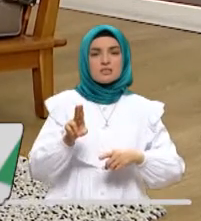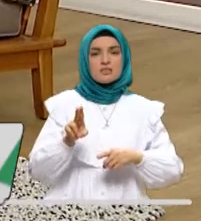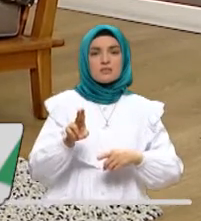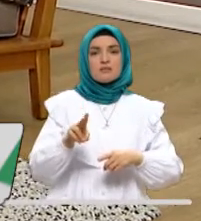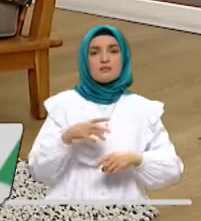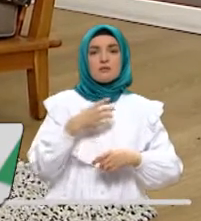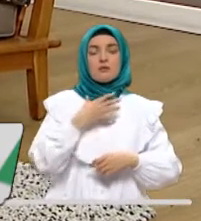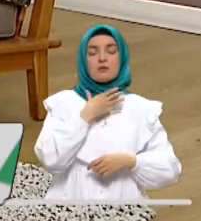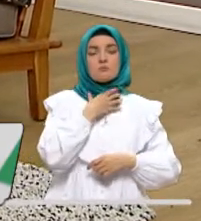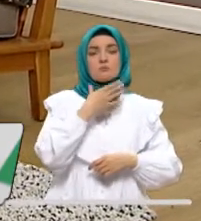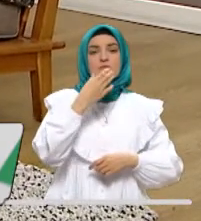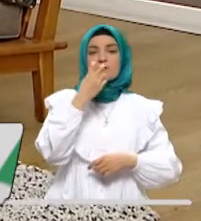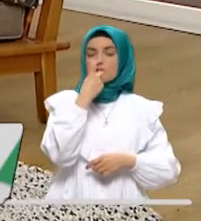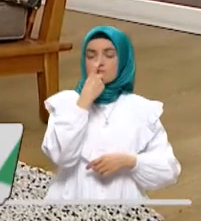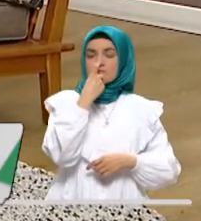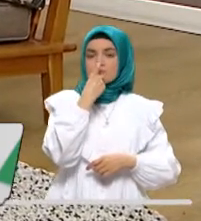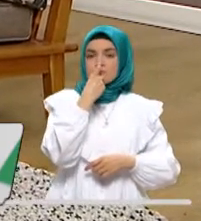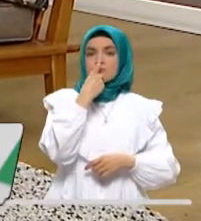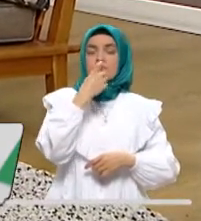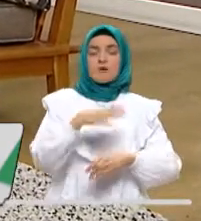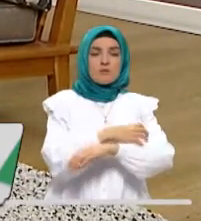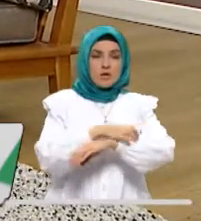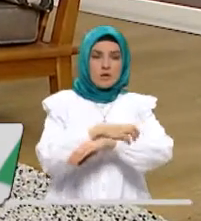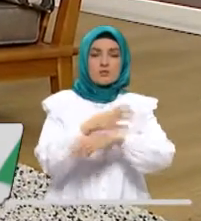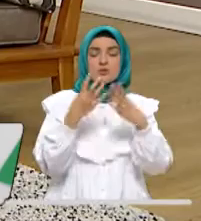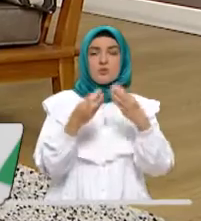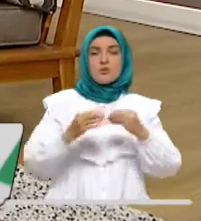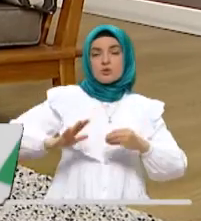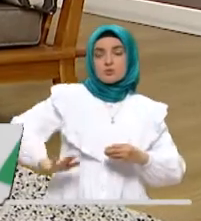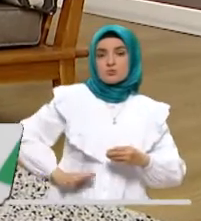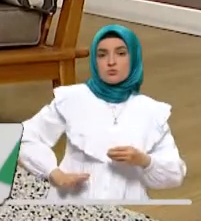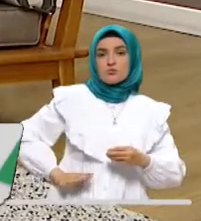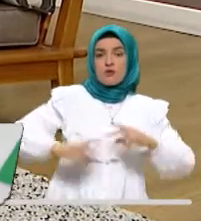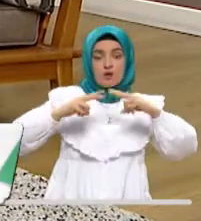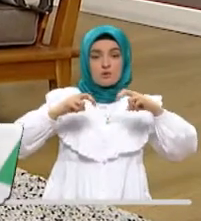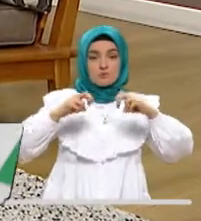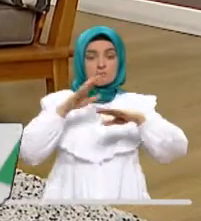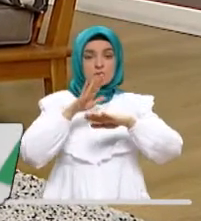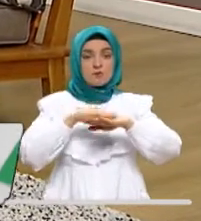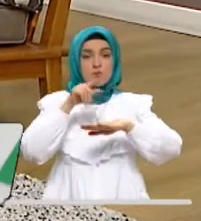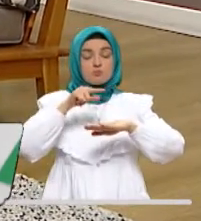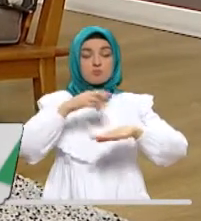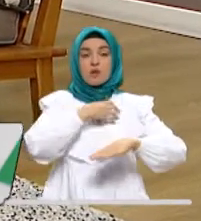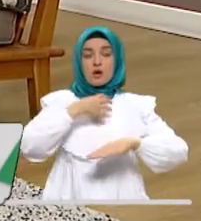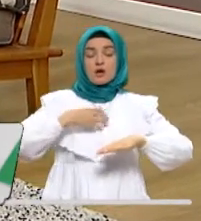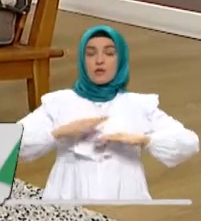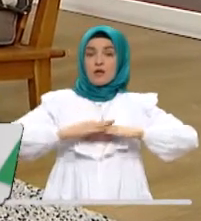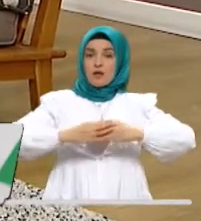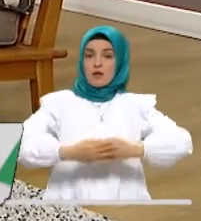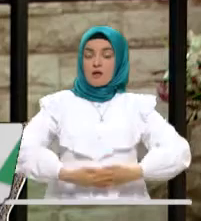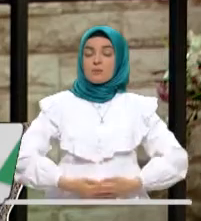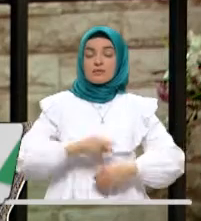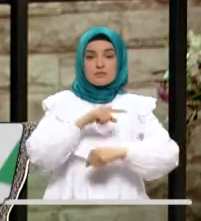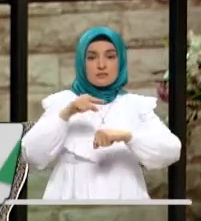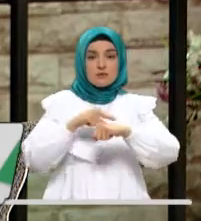çocuk üzerinde inceleme yapılıyor. Ve bu çocukların annelerinin hamilelik döneminde veya çocukların bebeklik döneminde